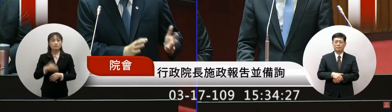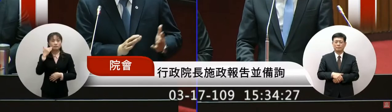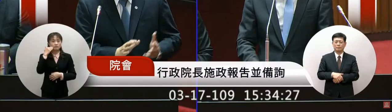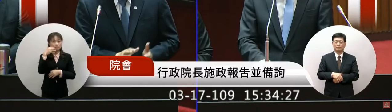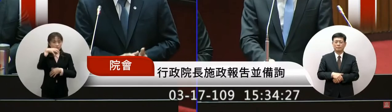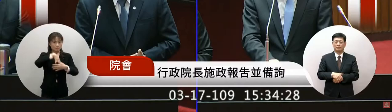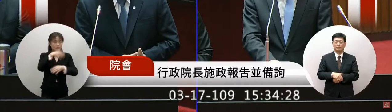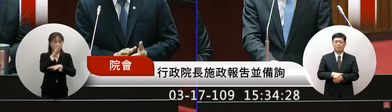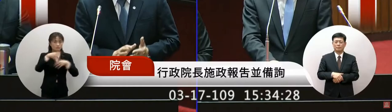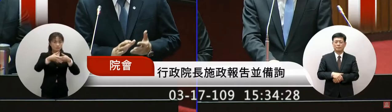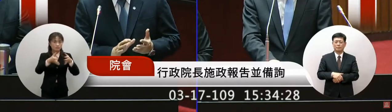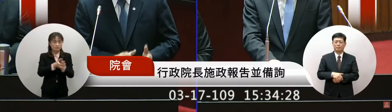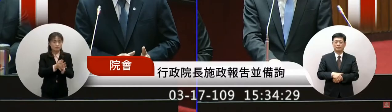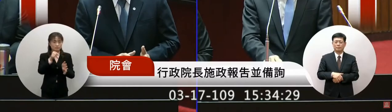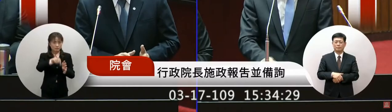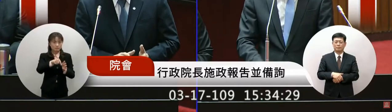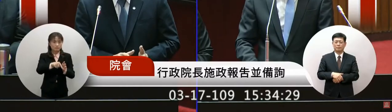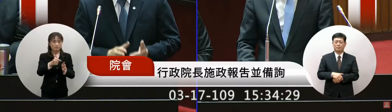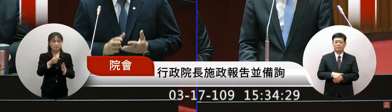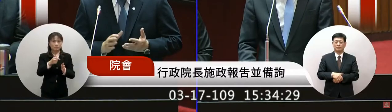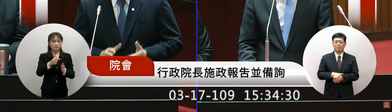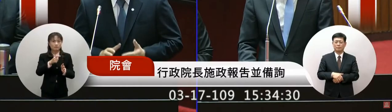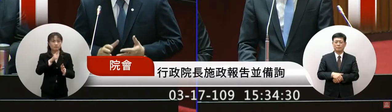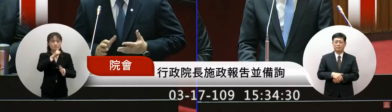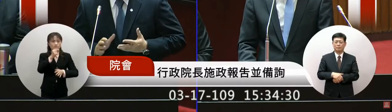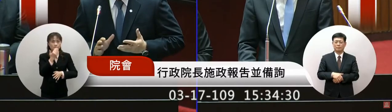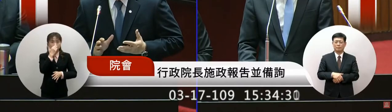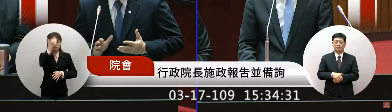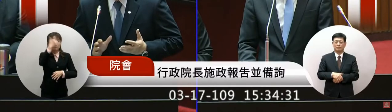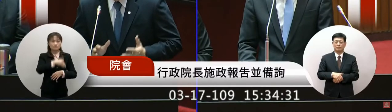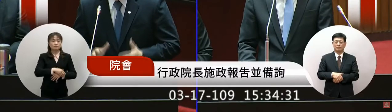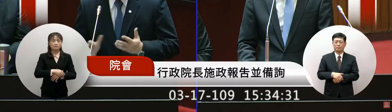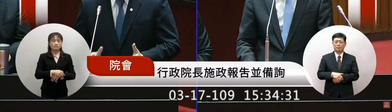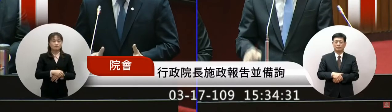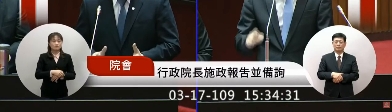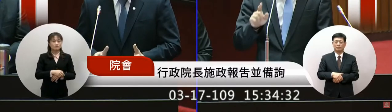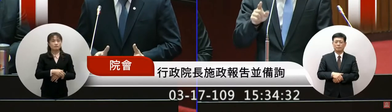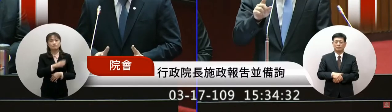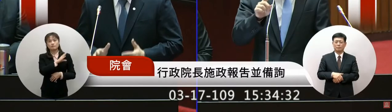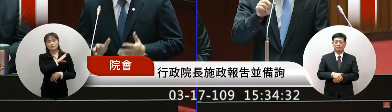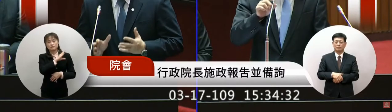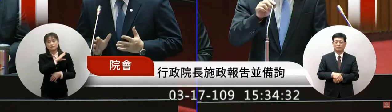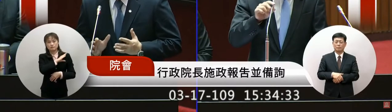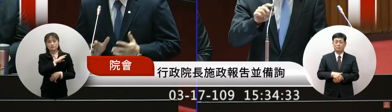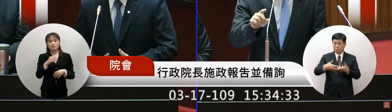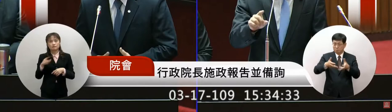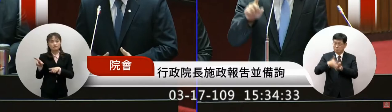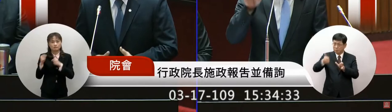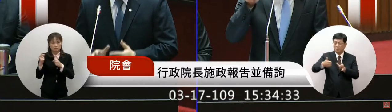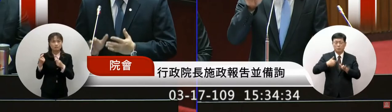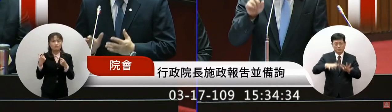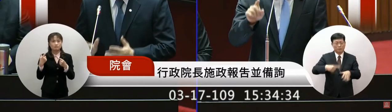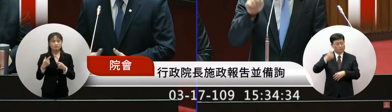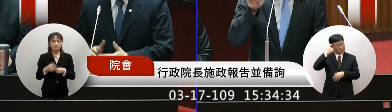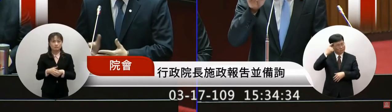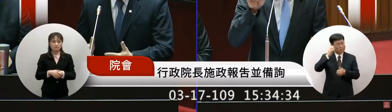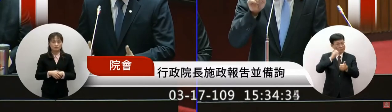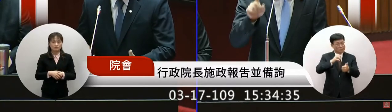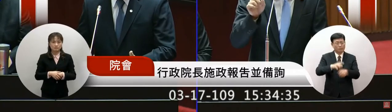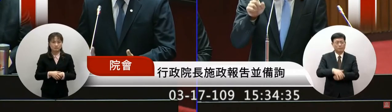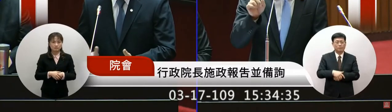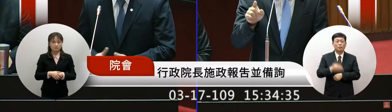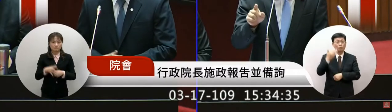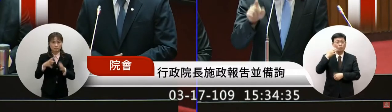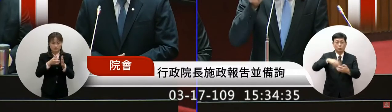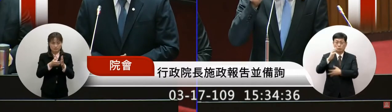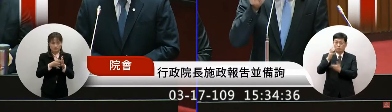部哈、哦，这个是胜诉，我们当然就。按照原来的， 我另外是讲嘛， 哦，那是这，